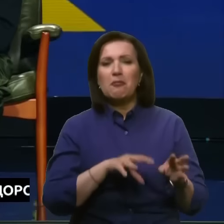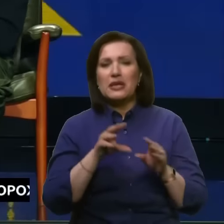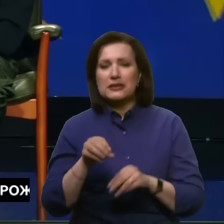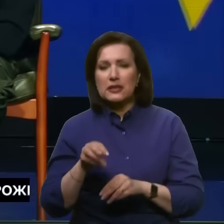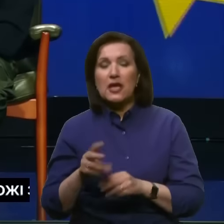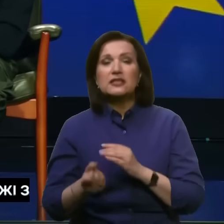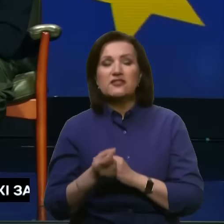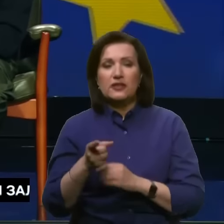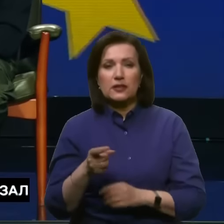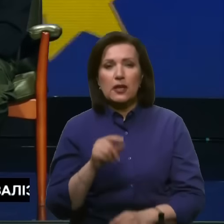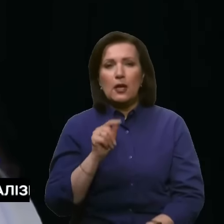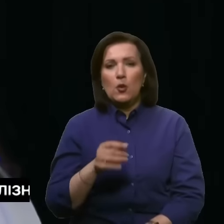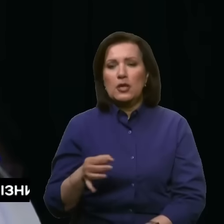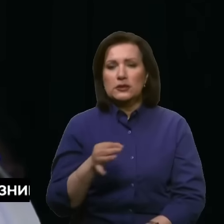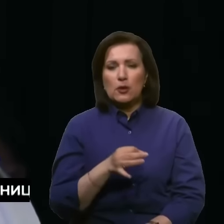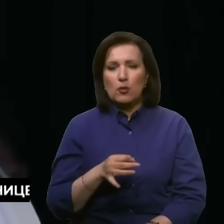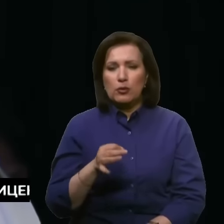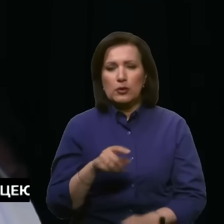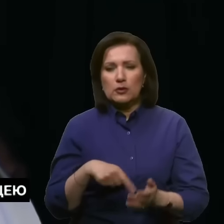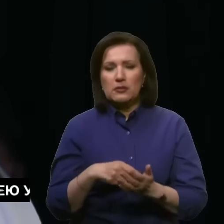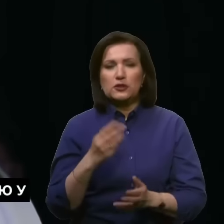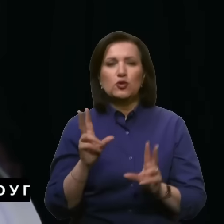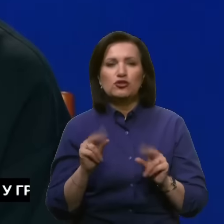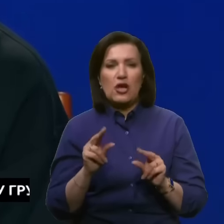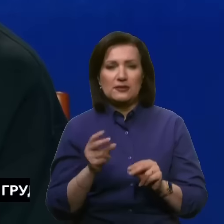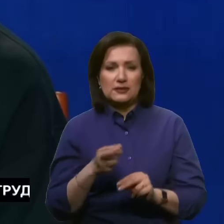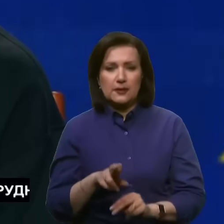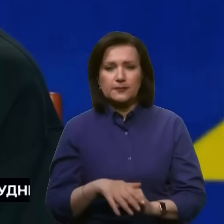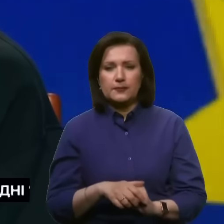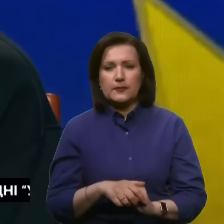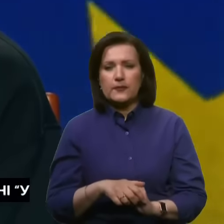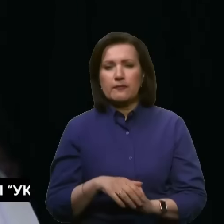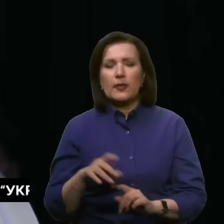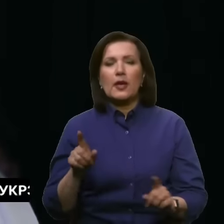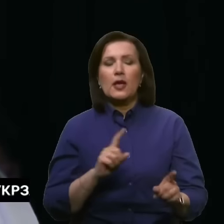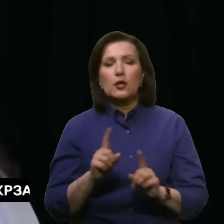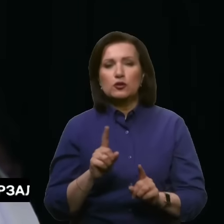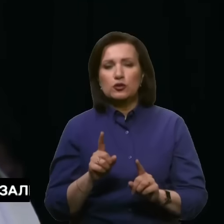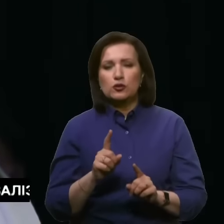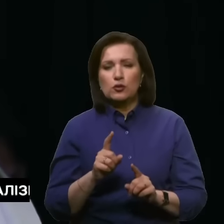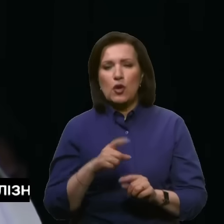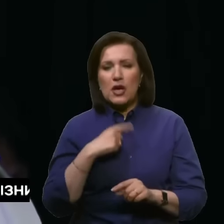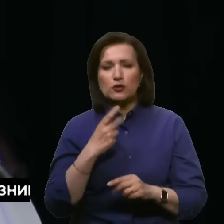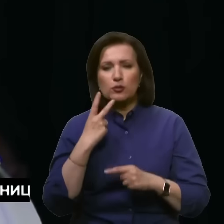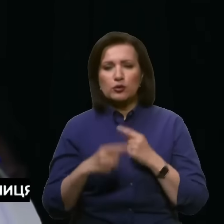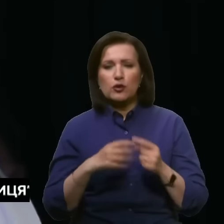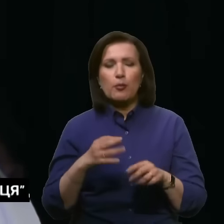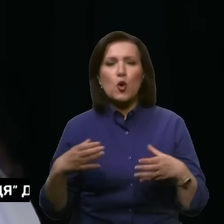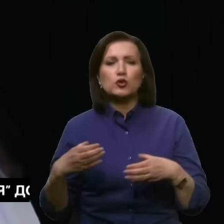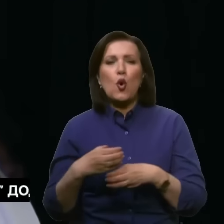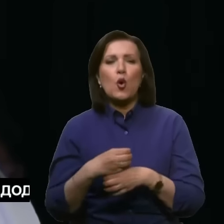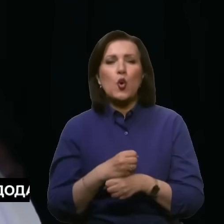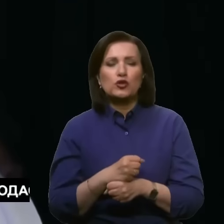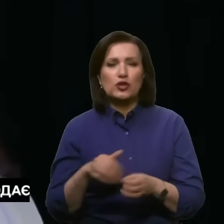переселенцем. А ви звідки? Луганська область, місто Щастя. Що... От кажуть постійно про